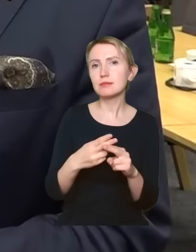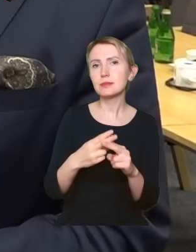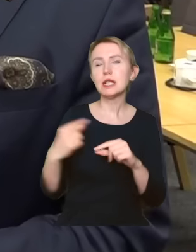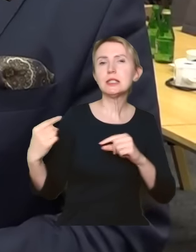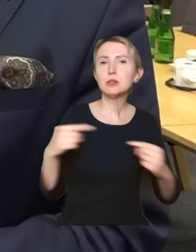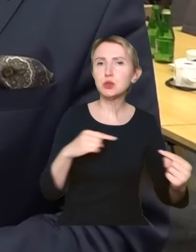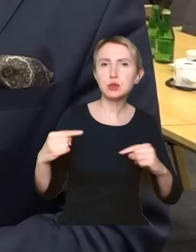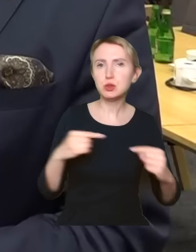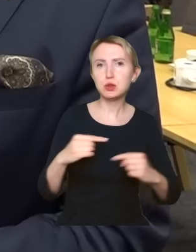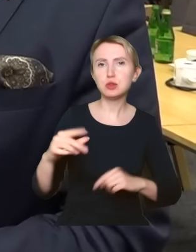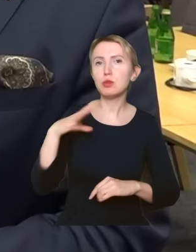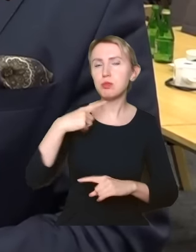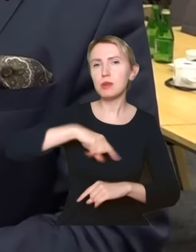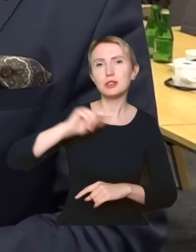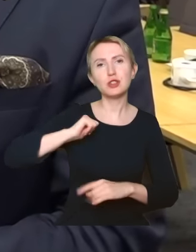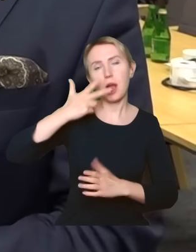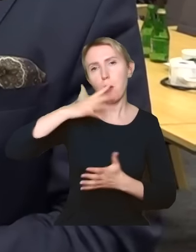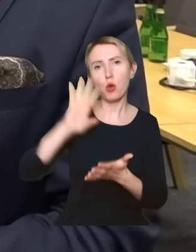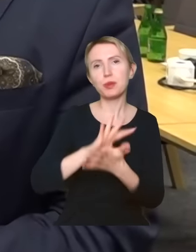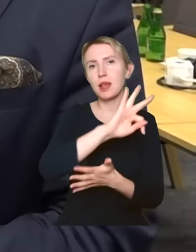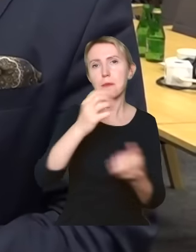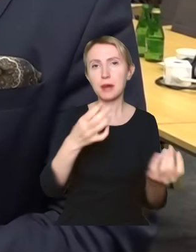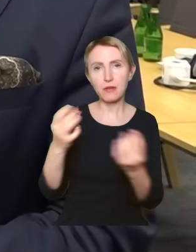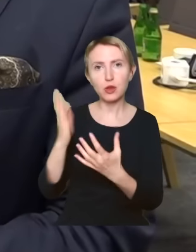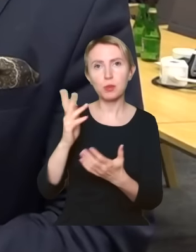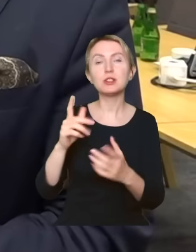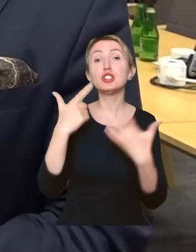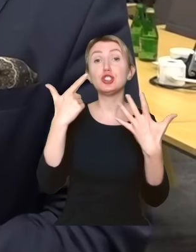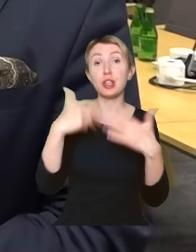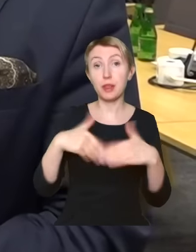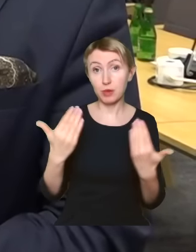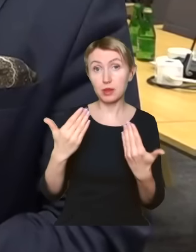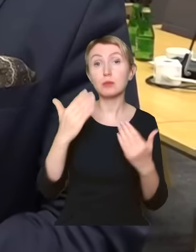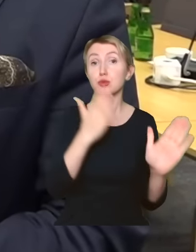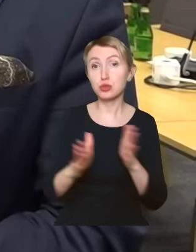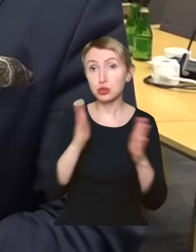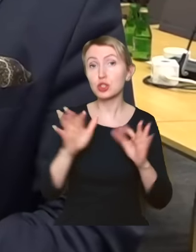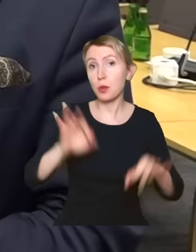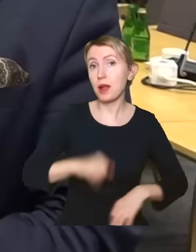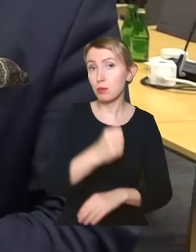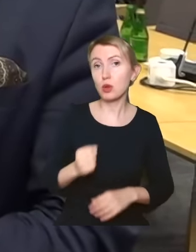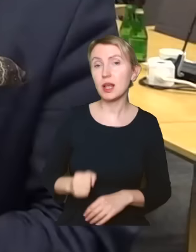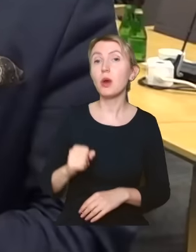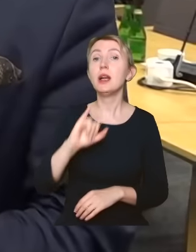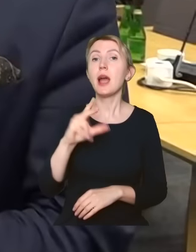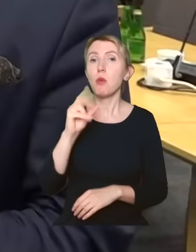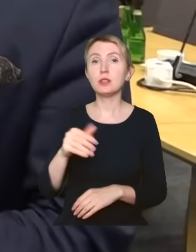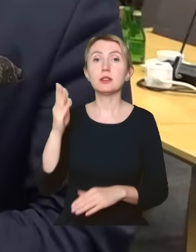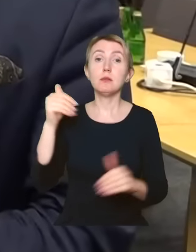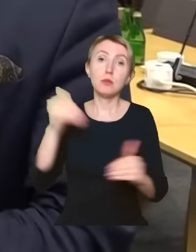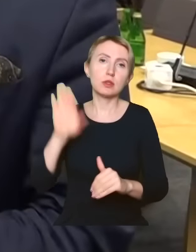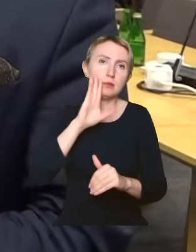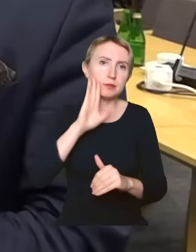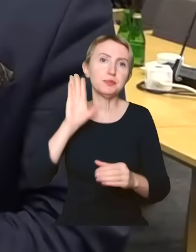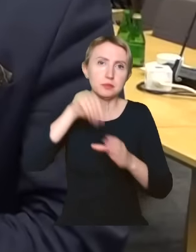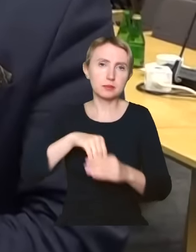dyskusji. Czekamy na opinię prawników, która ma powstać w ciągu 7 dni o tym, czy pan poseł Jabłoński może dalej uczestniczyć w pracach